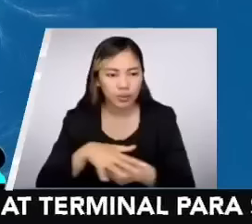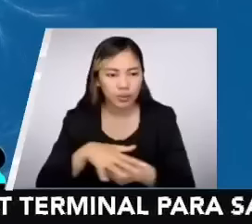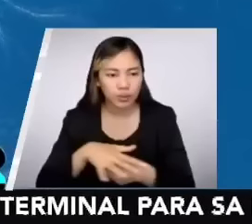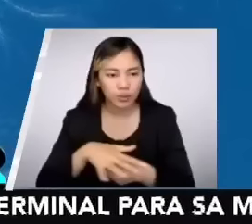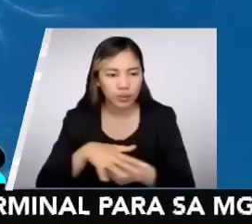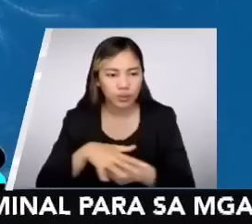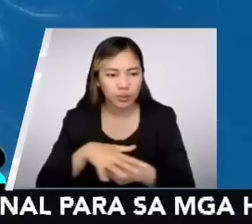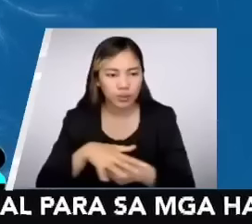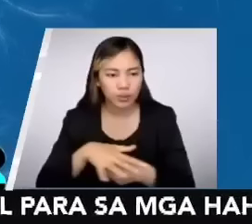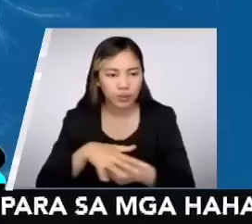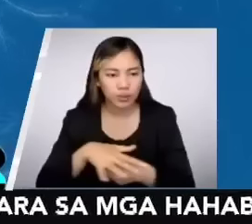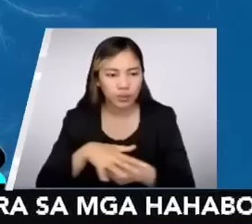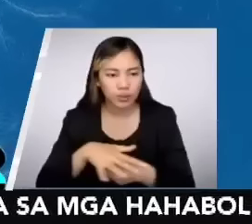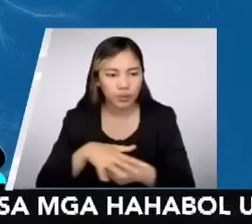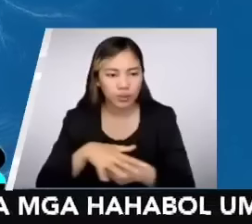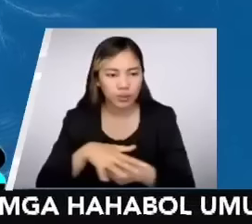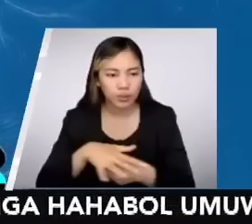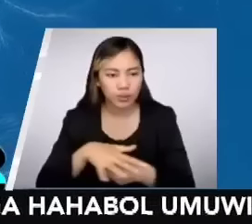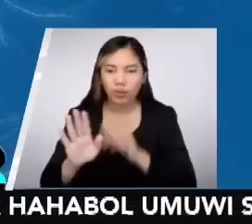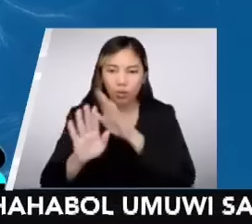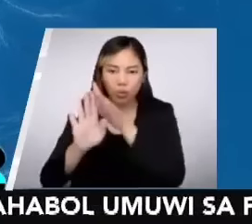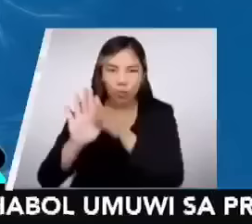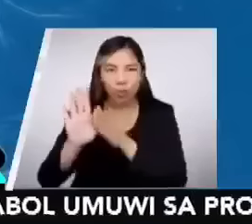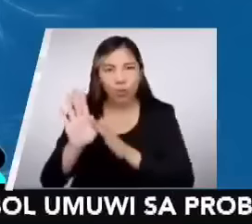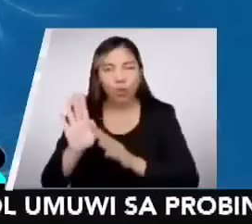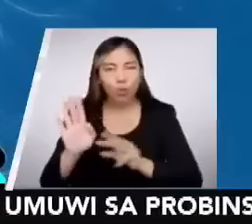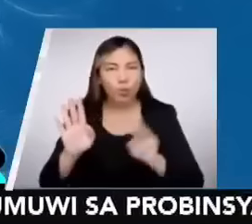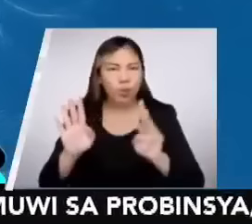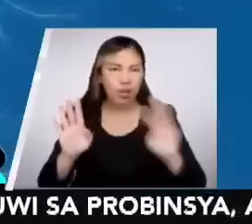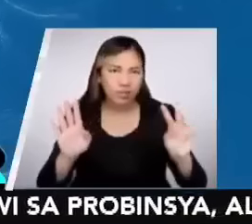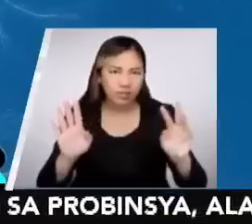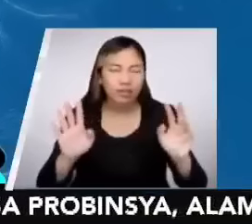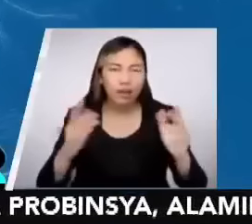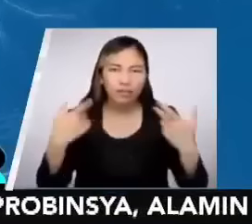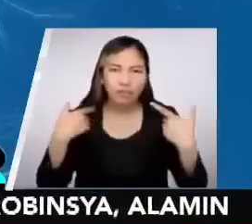extension ng Bagyong Leon kahit nasa labas na ng PAR.